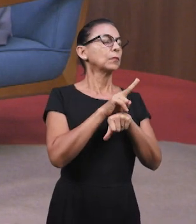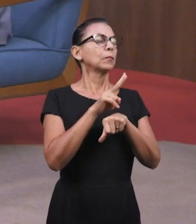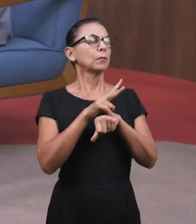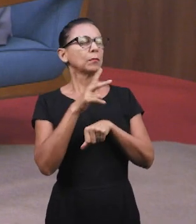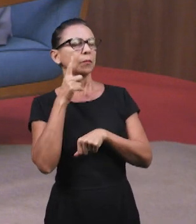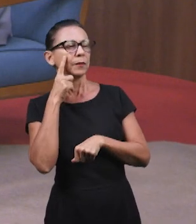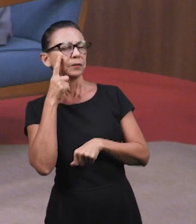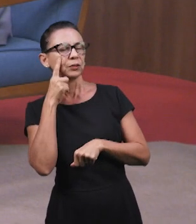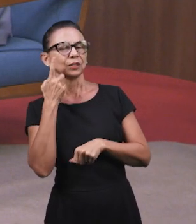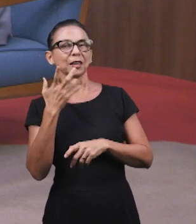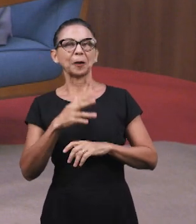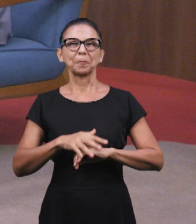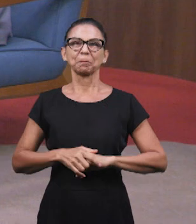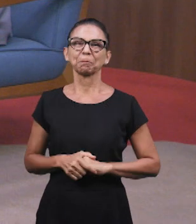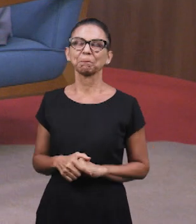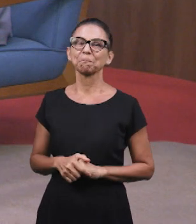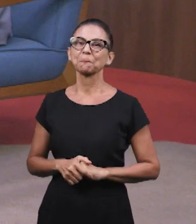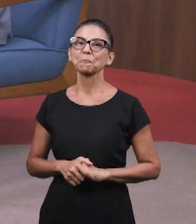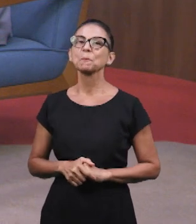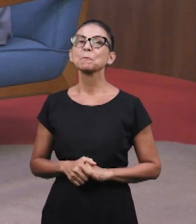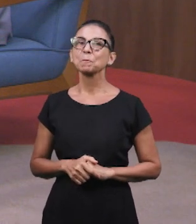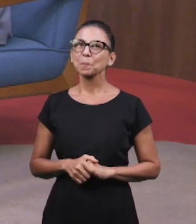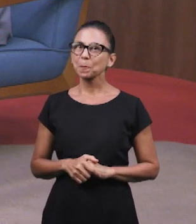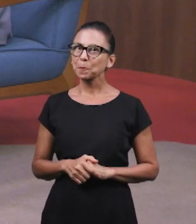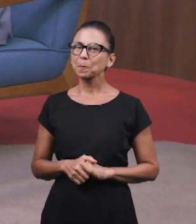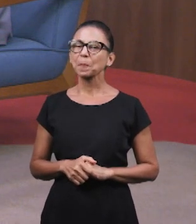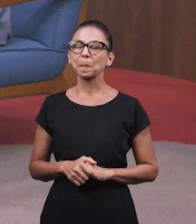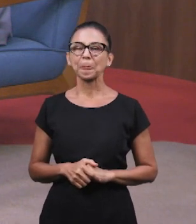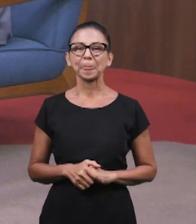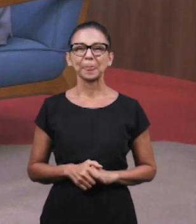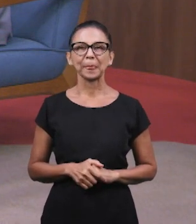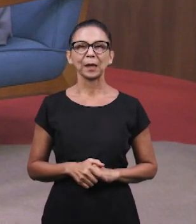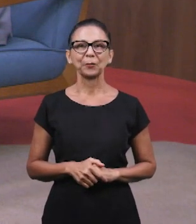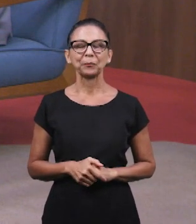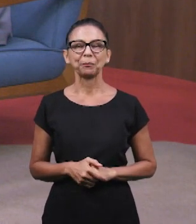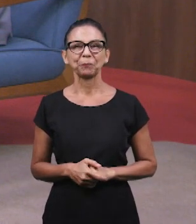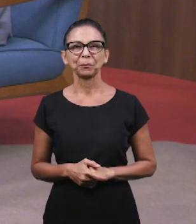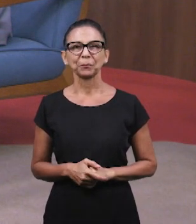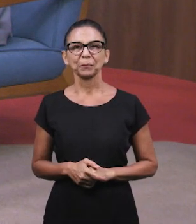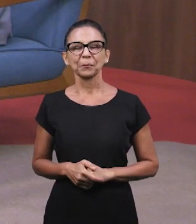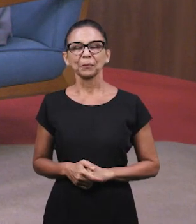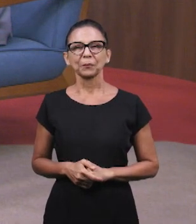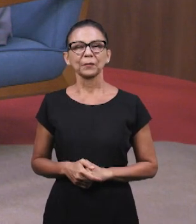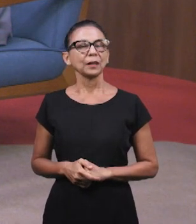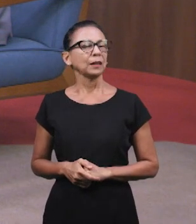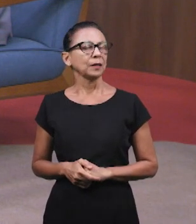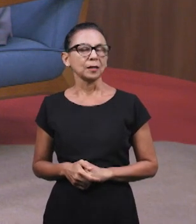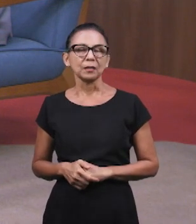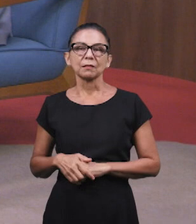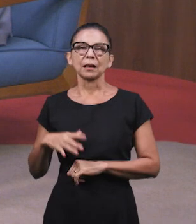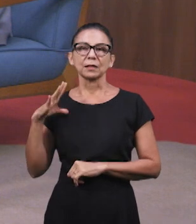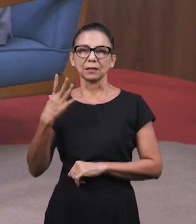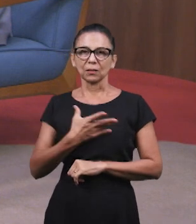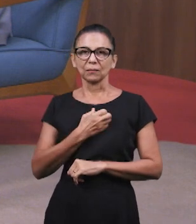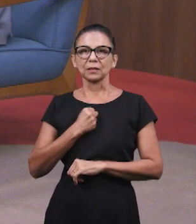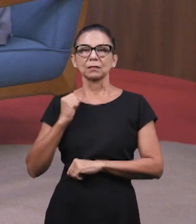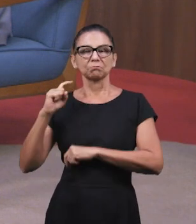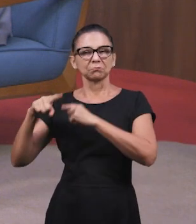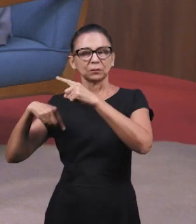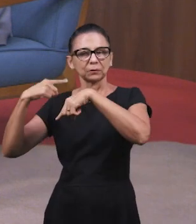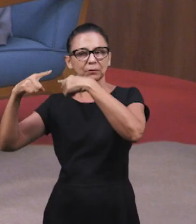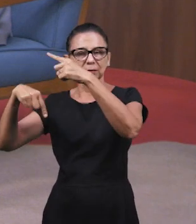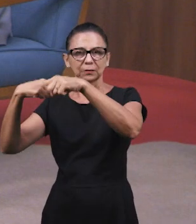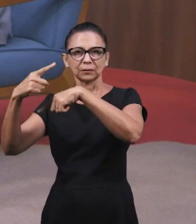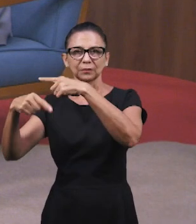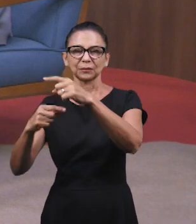qui a perduré dans les générations suivantes. Loué soit le Seigneur. Mais il y a un autre aspect. Bon, si